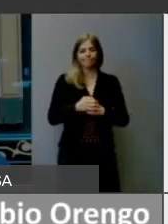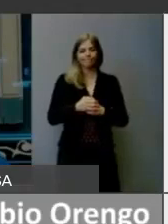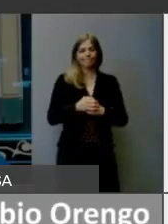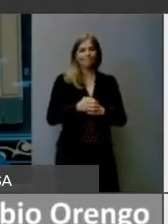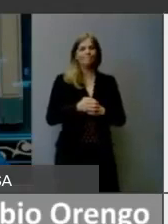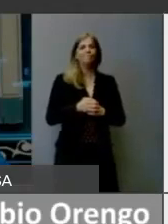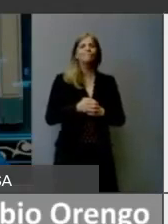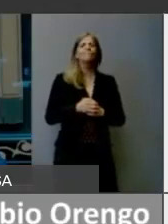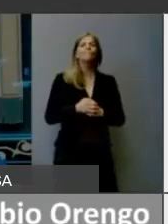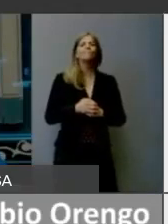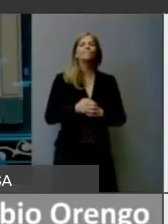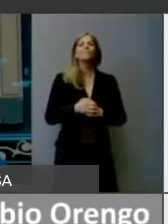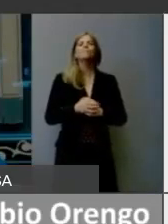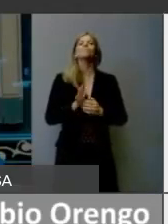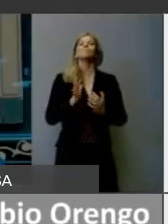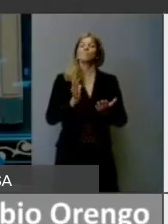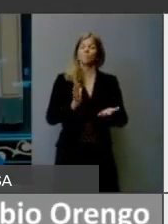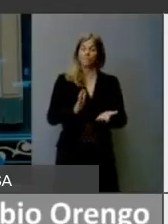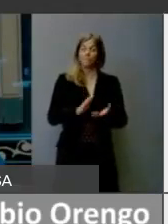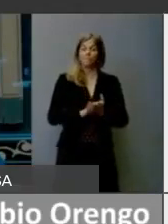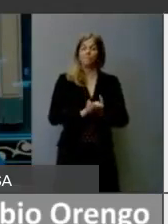Allora, colleghi, la mozione